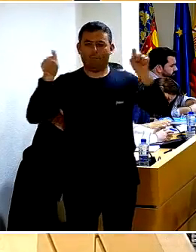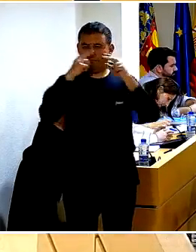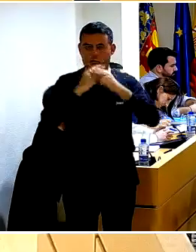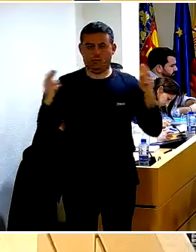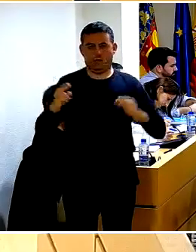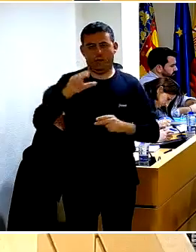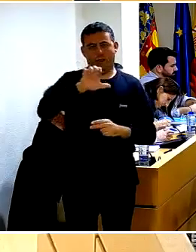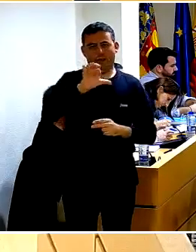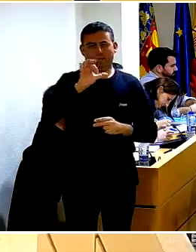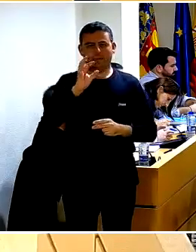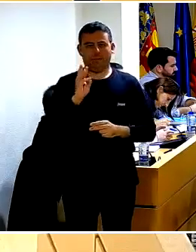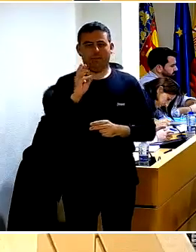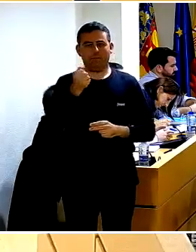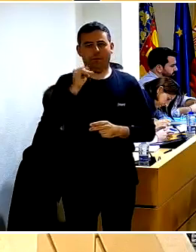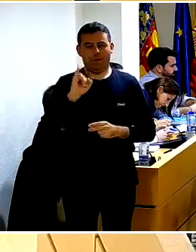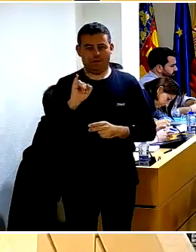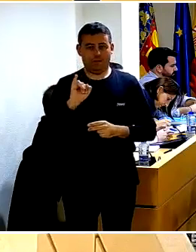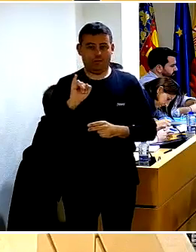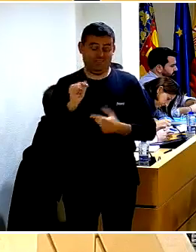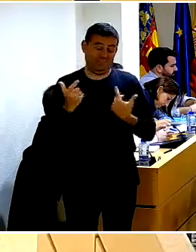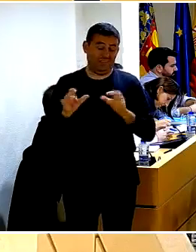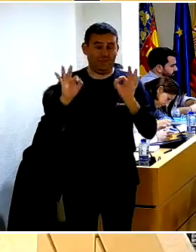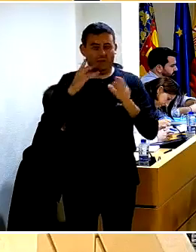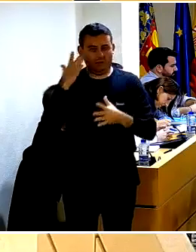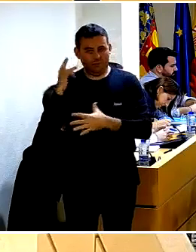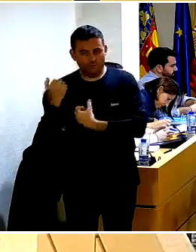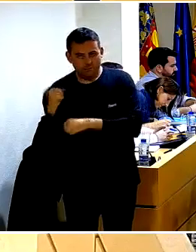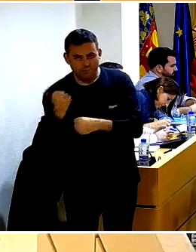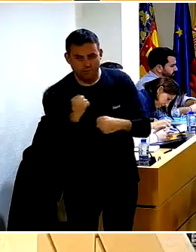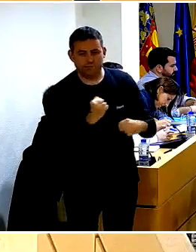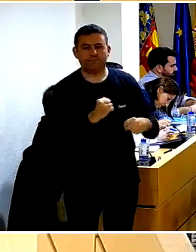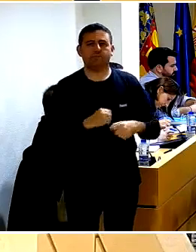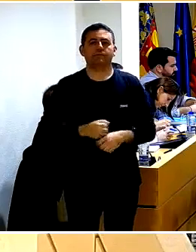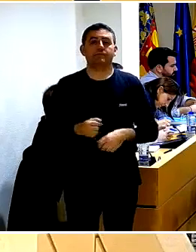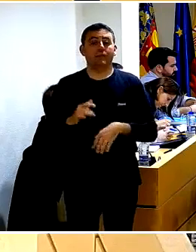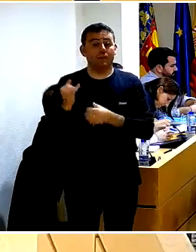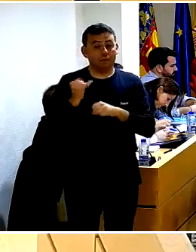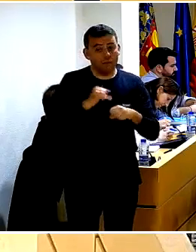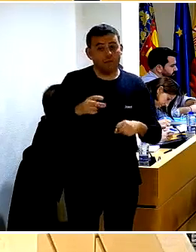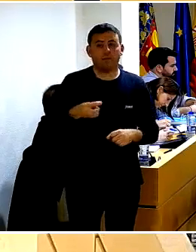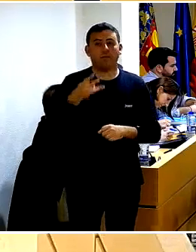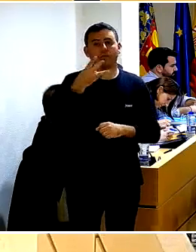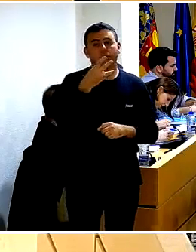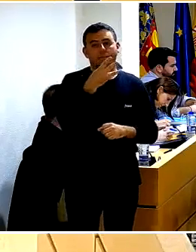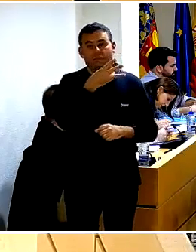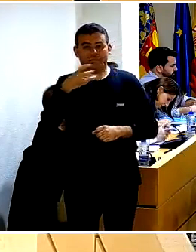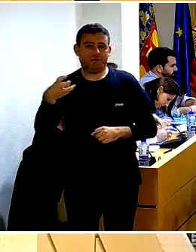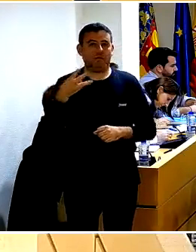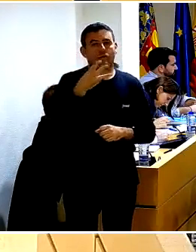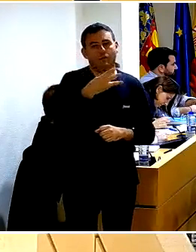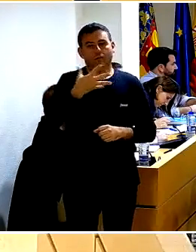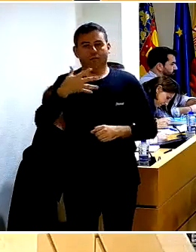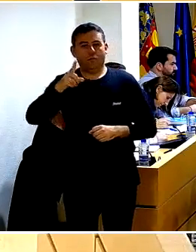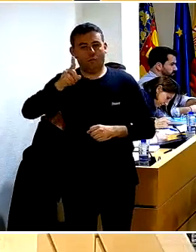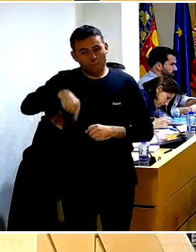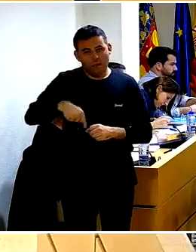millorar la neteja i augmentar la qualitat de la gestió. S'augmenta en 335.000 euros l'assignació a Espai,